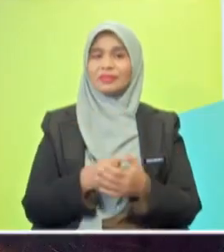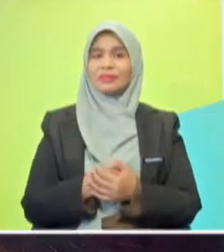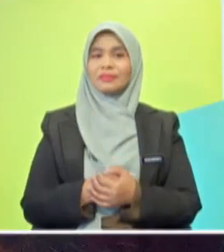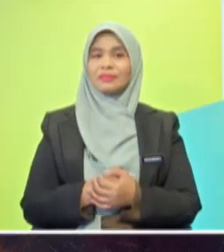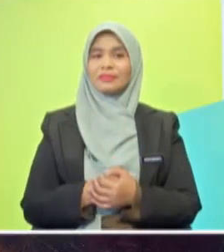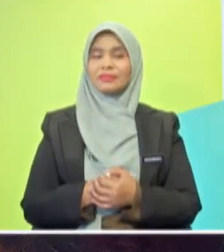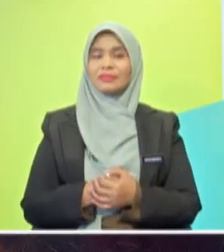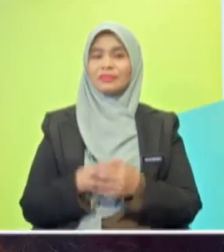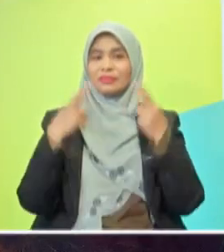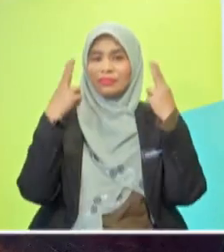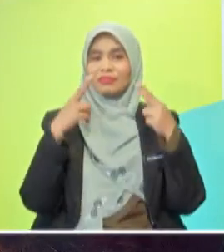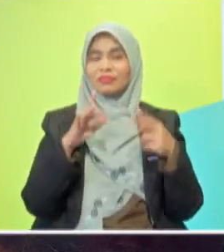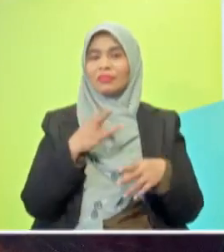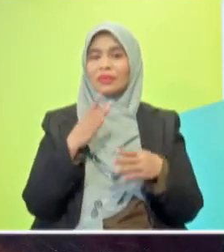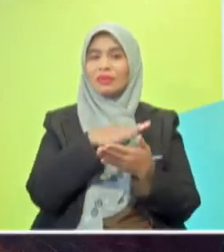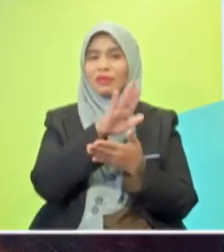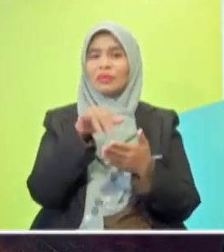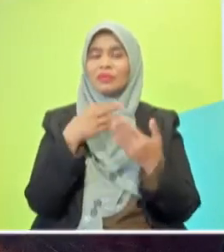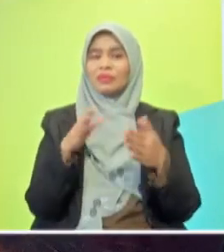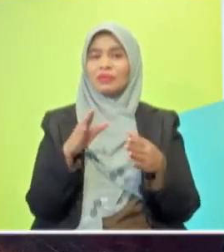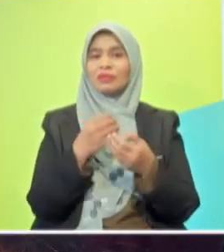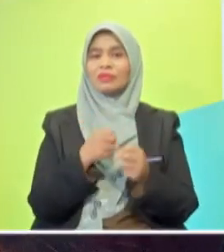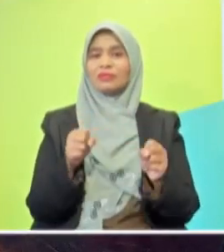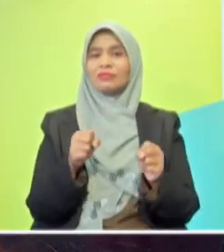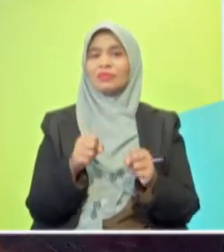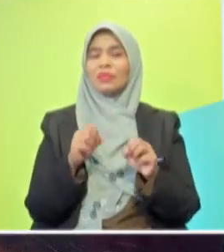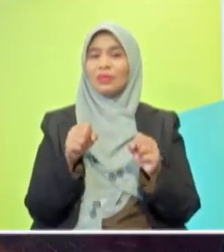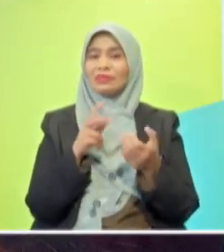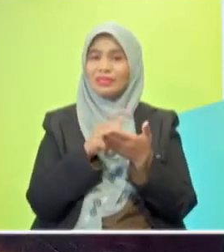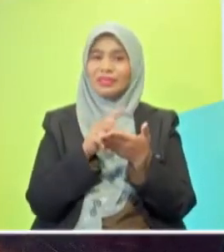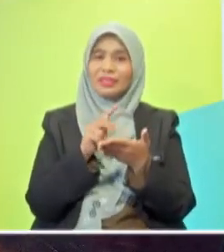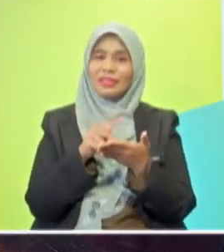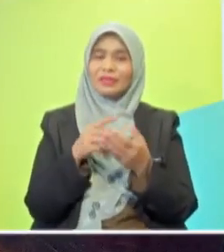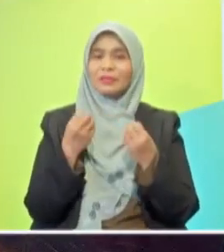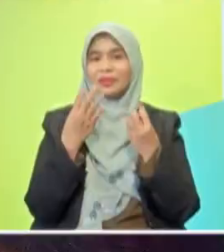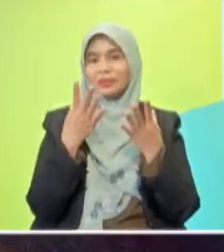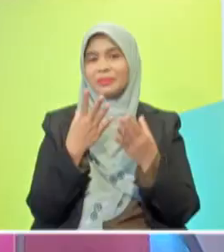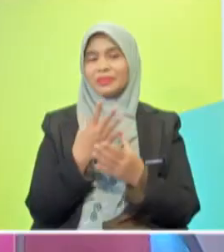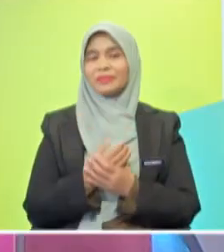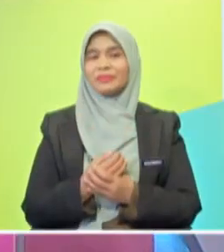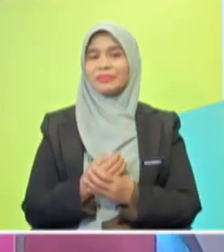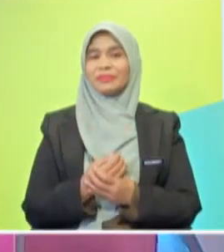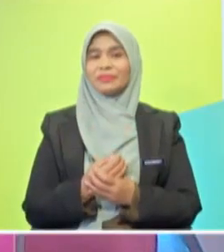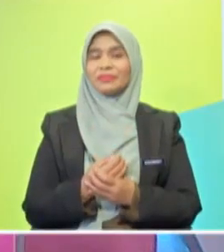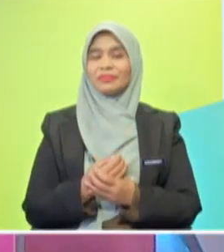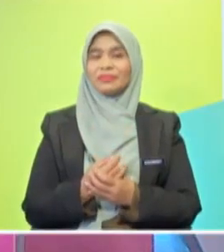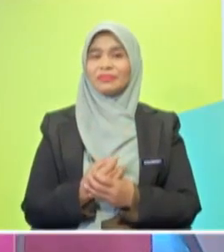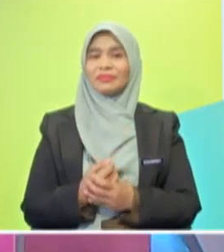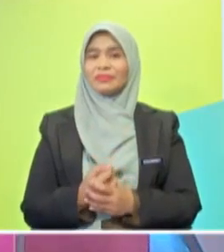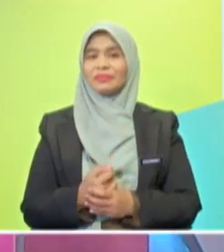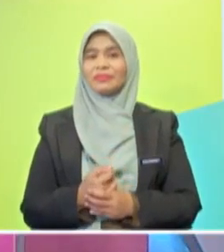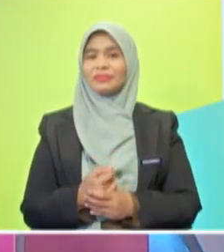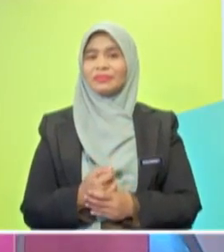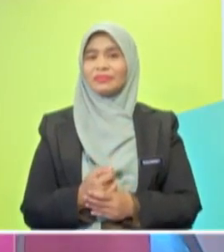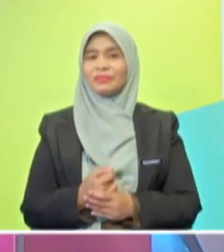dah menjawab. Tapi kita nak lihat, nak bilang nanti di ujung kelas kita, kita nak tengok kita nak bagi markah yang paling tinggi.